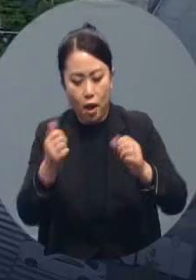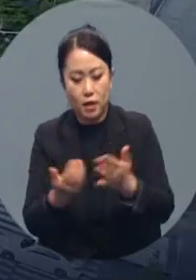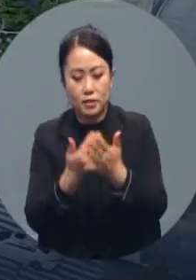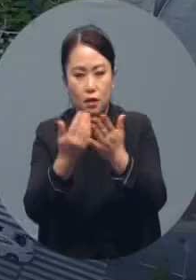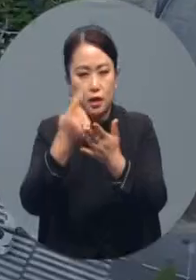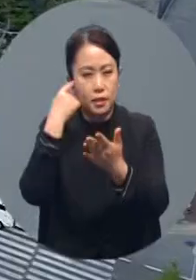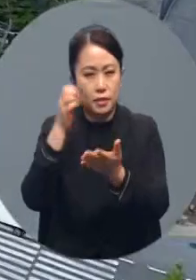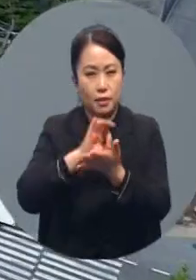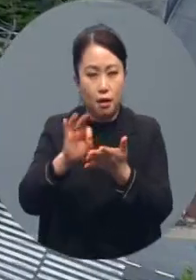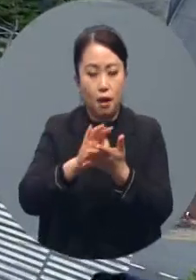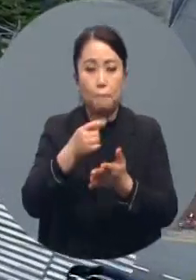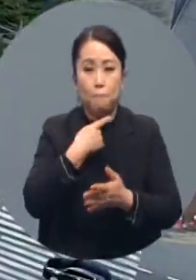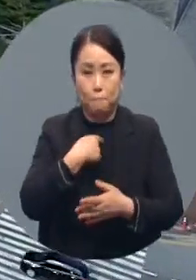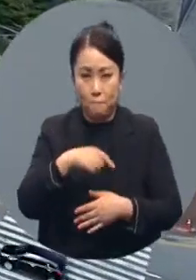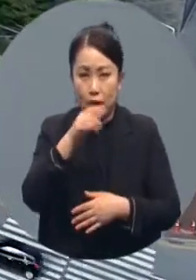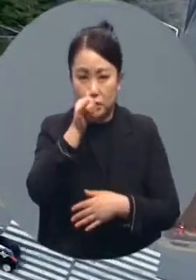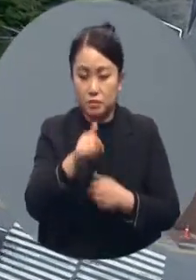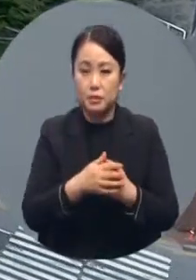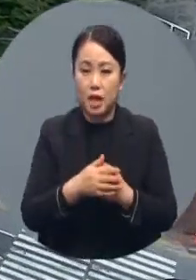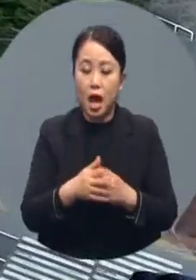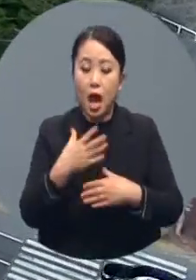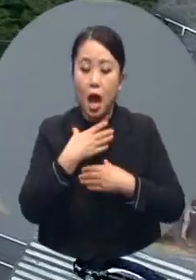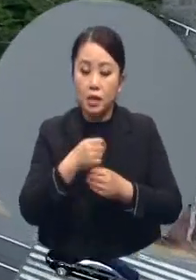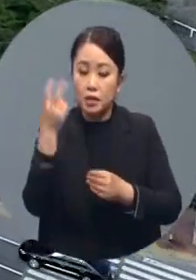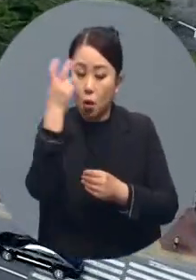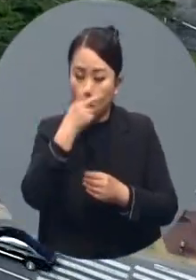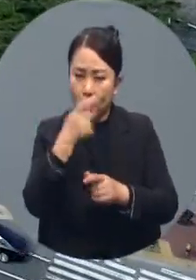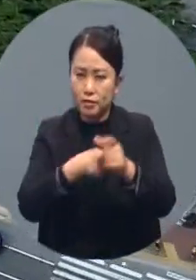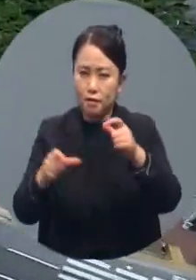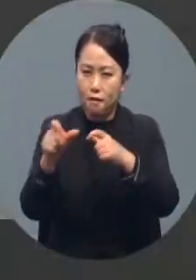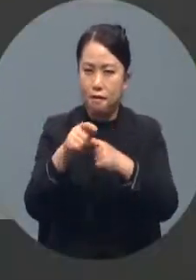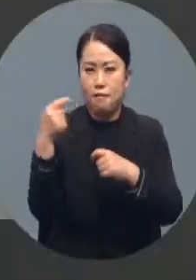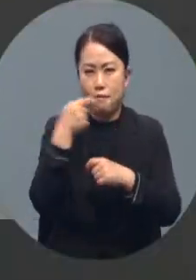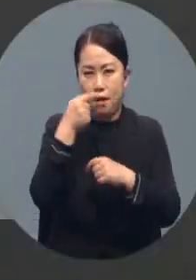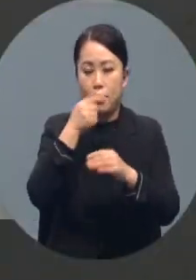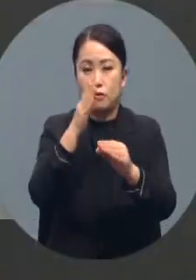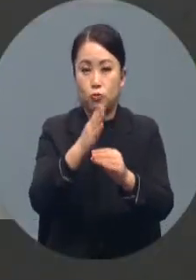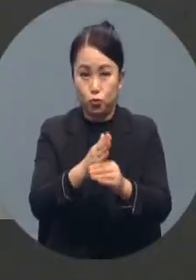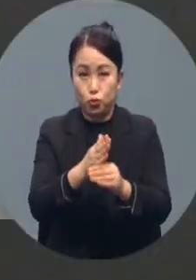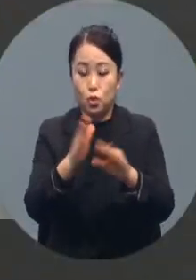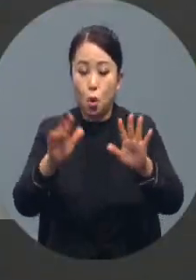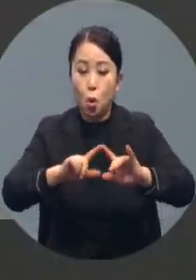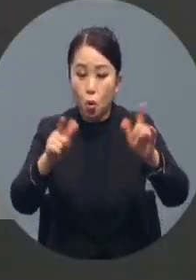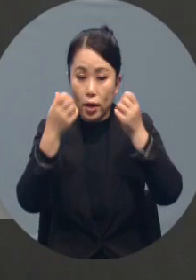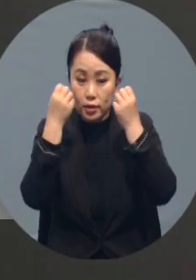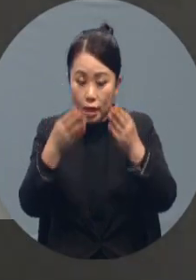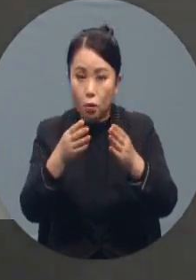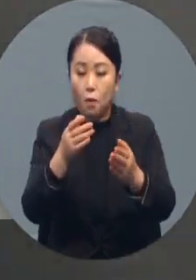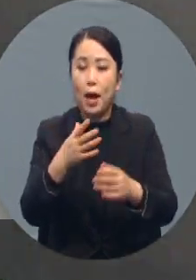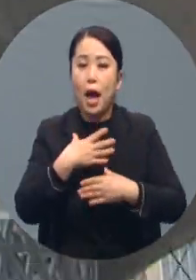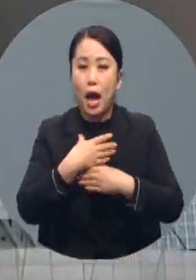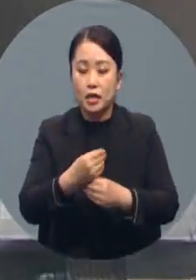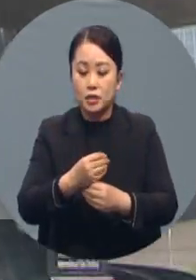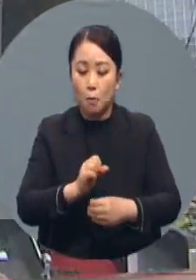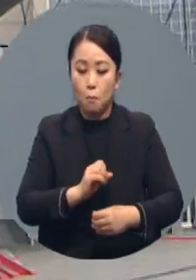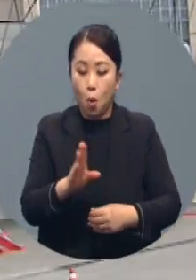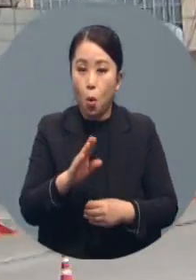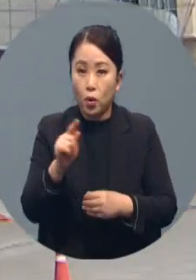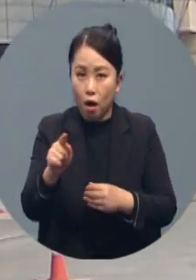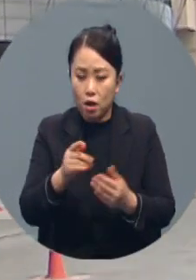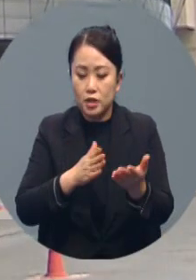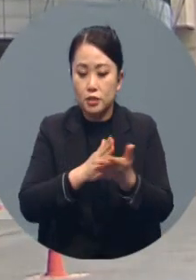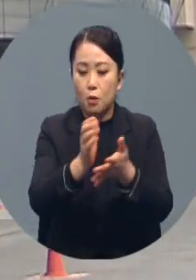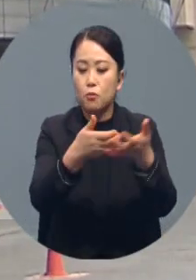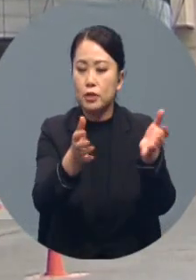있습니다. 영화의 전당은 안전관리를 한층 강화하고 있습니다. 올해 신설된 안전보건 태스크포스팀을